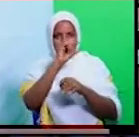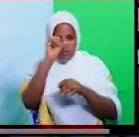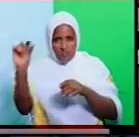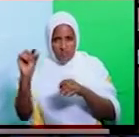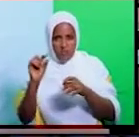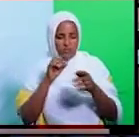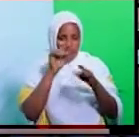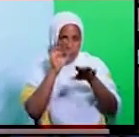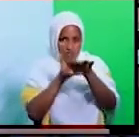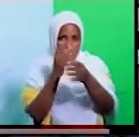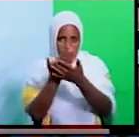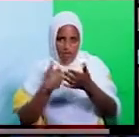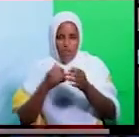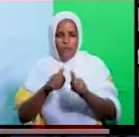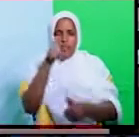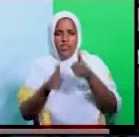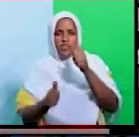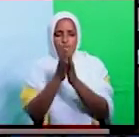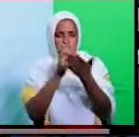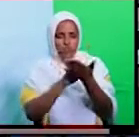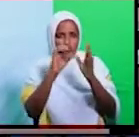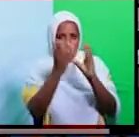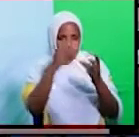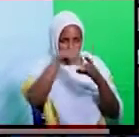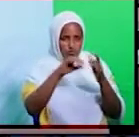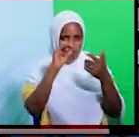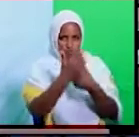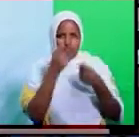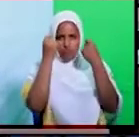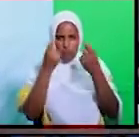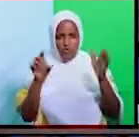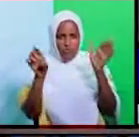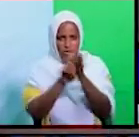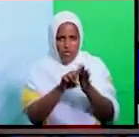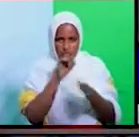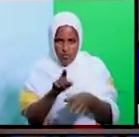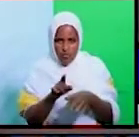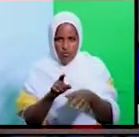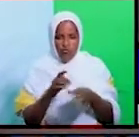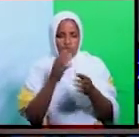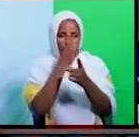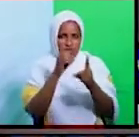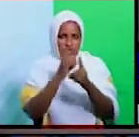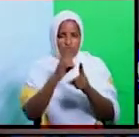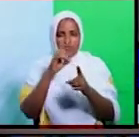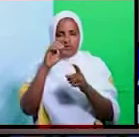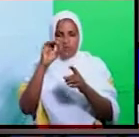ስንት ስንት ብንሰራ ፍሬ የሚያፈራ በራሳችንም በቤተሰባችንም በጓደኞቻችንም በአካባቢያችንም በአለምም